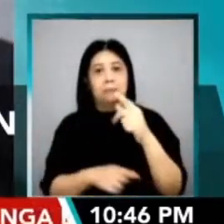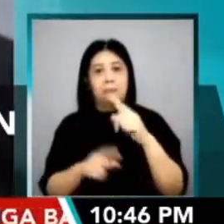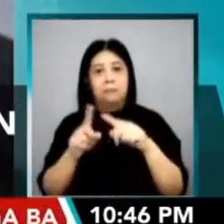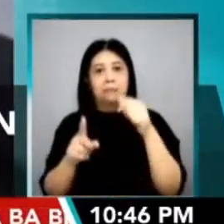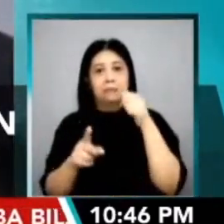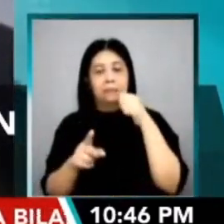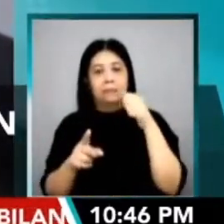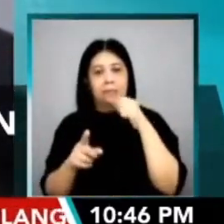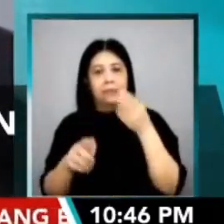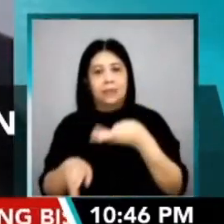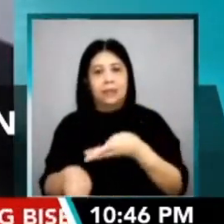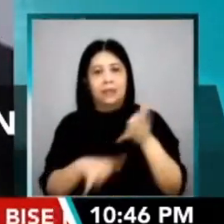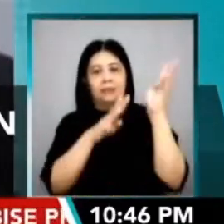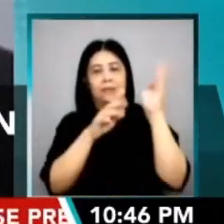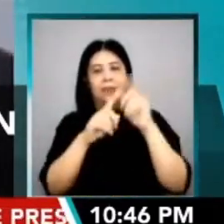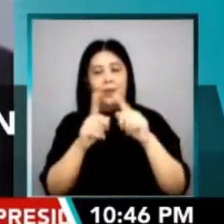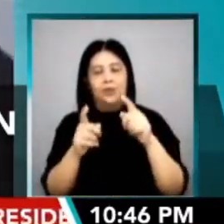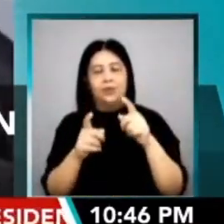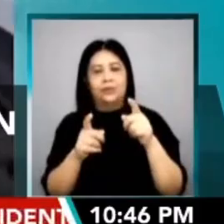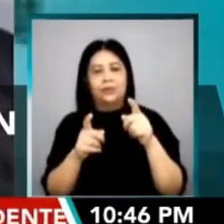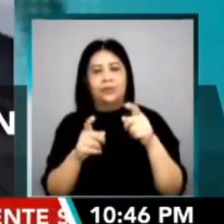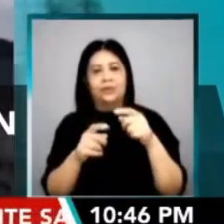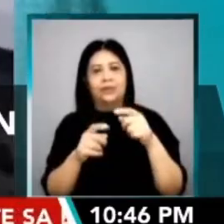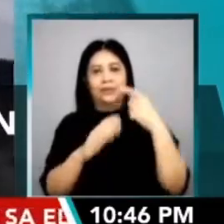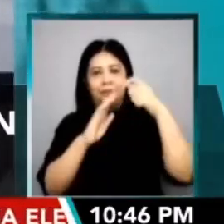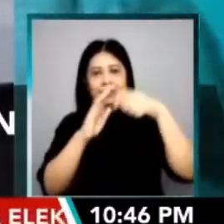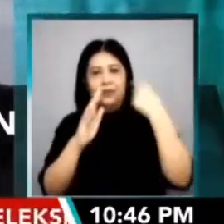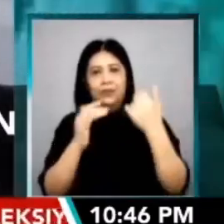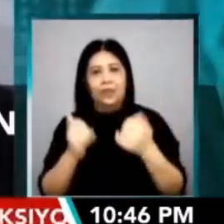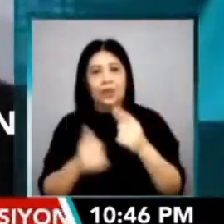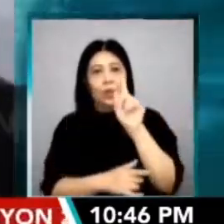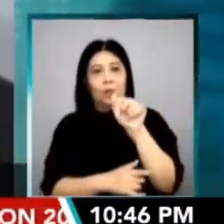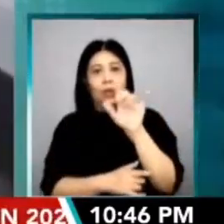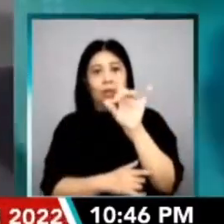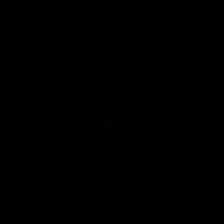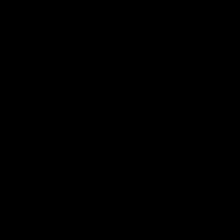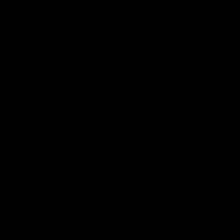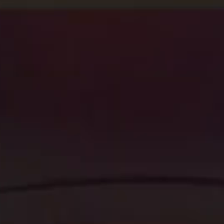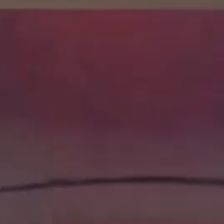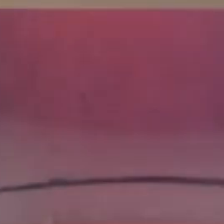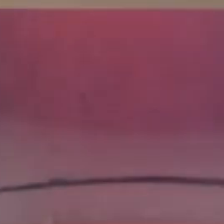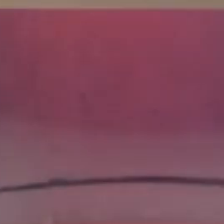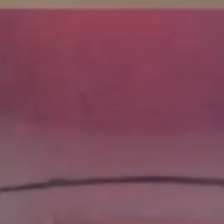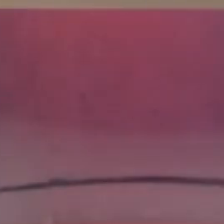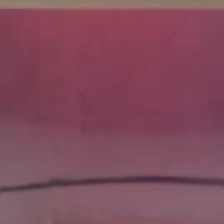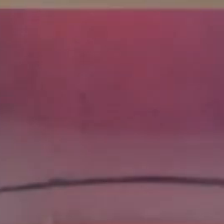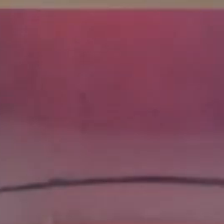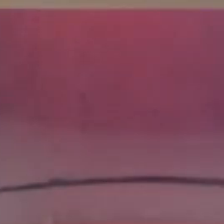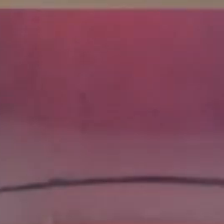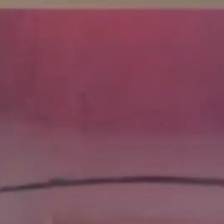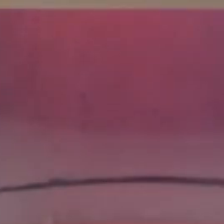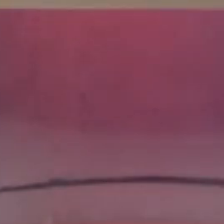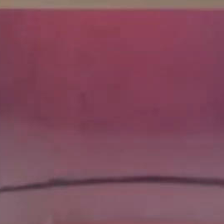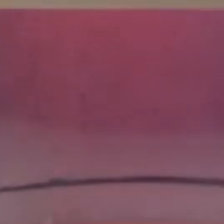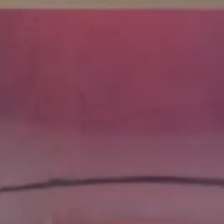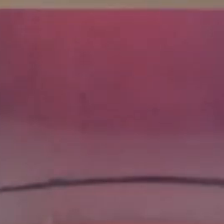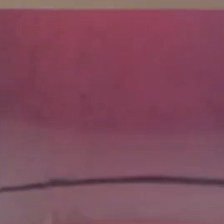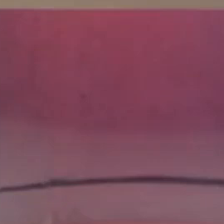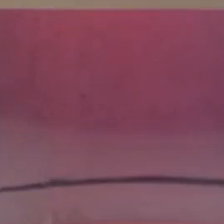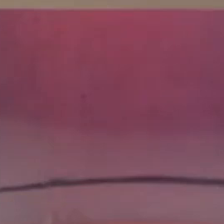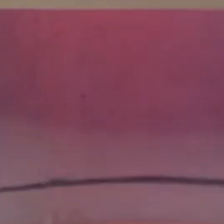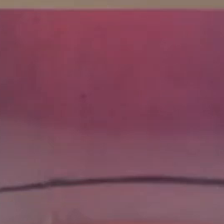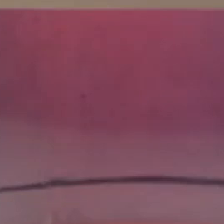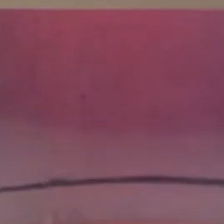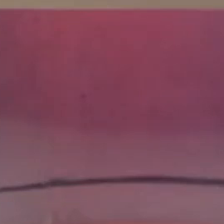video ng libing na may 1.8 million views na ngayon. Huwag magpahuli sa mga balitang dapat